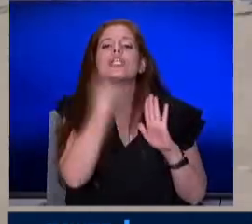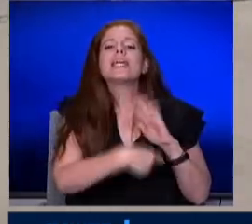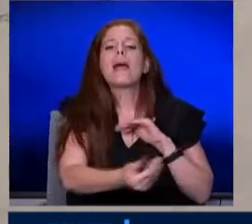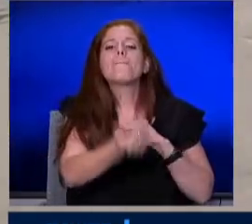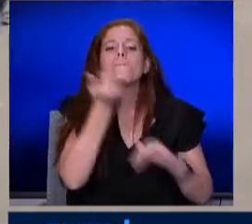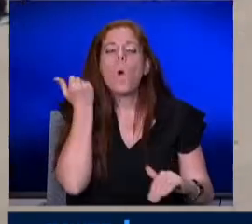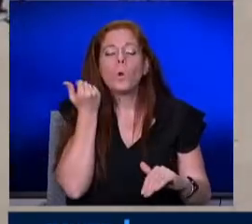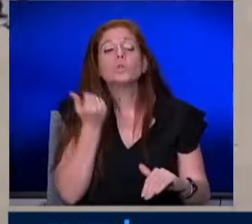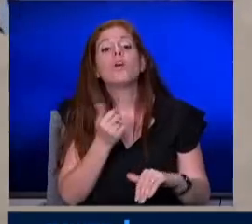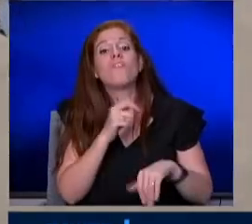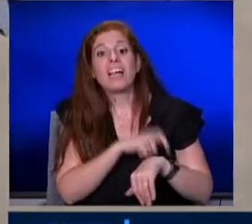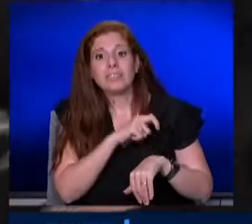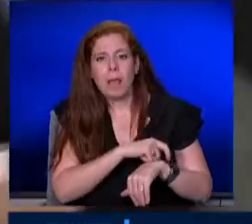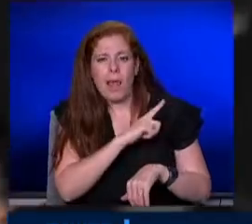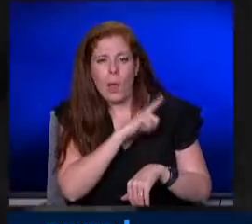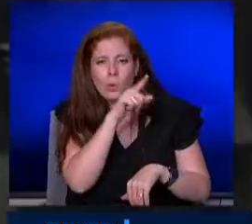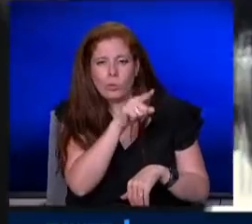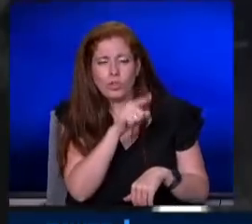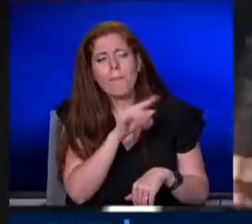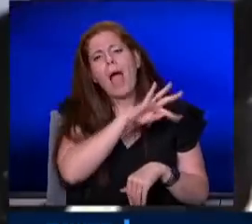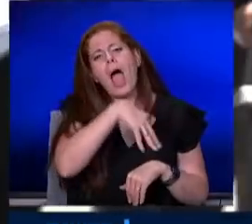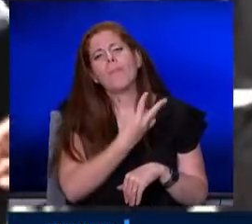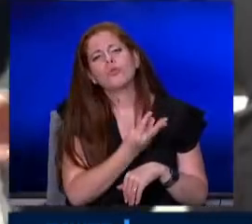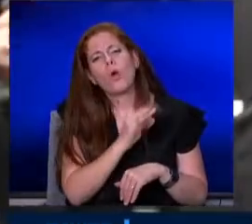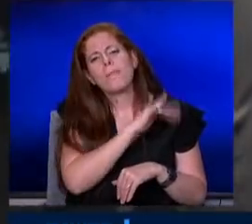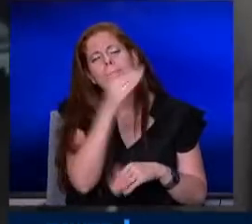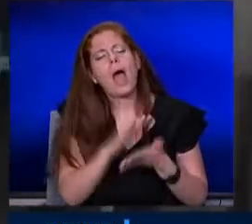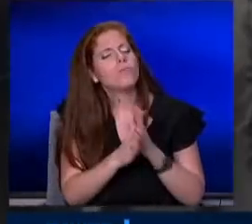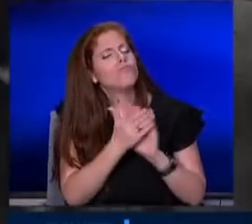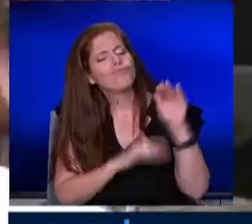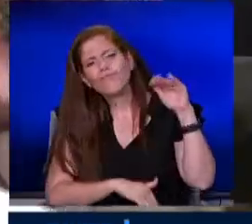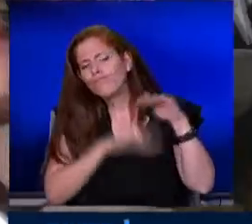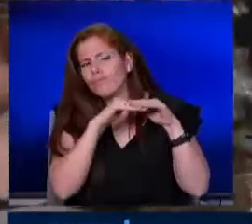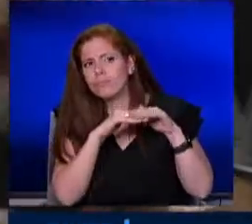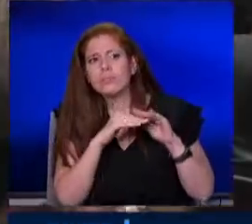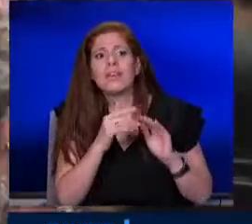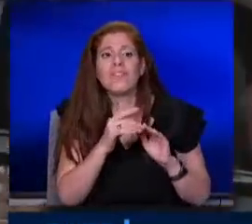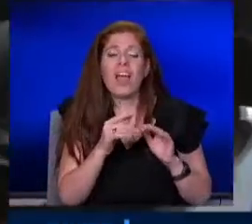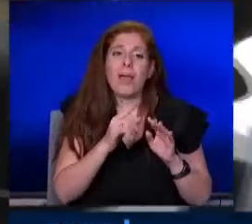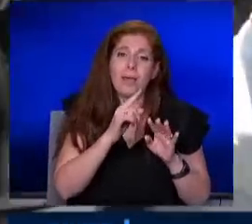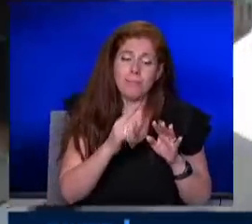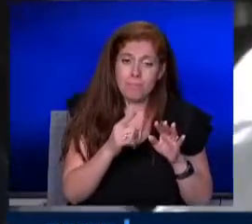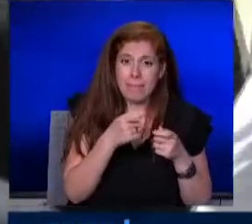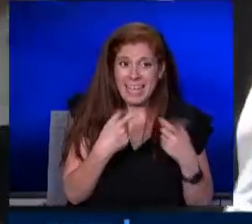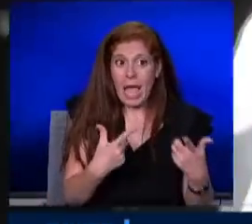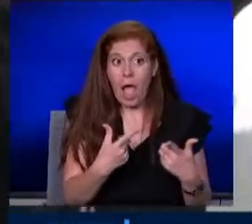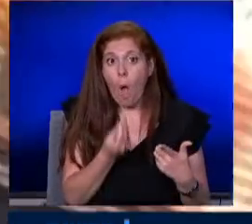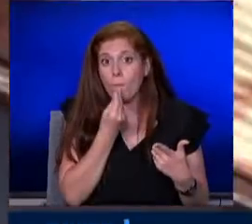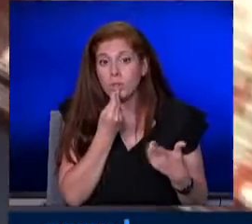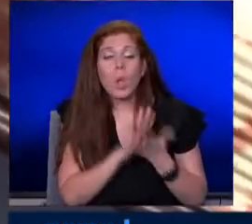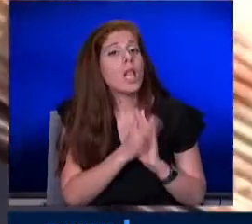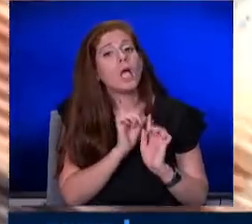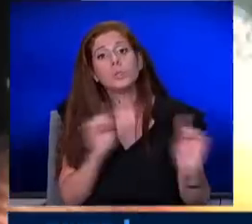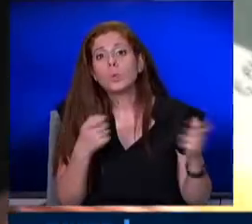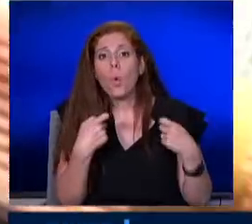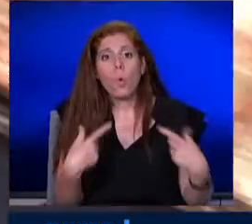השהייה בהר יוגבל ל4 שעות בלבד. במקום 24 הדלקות תהיה אחת בלבד. מחירה או חלוקת מזון אסורות על ההר.